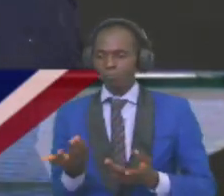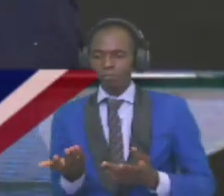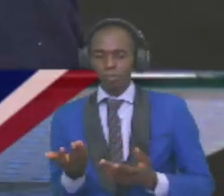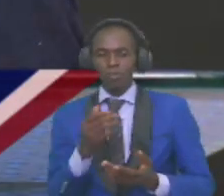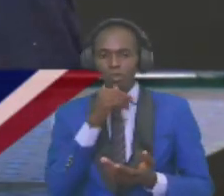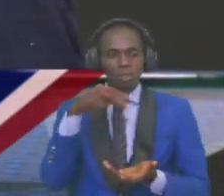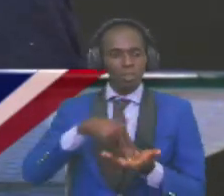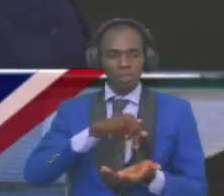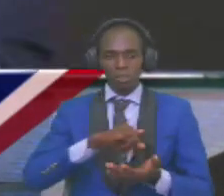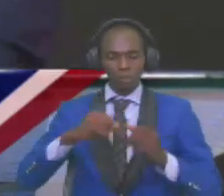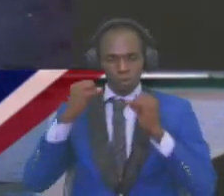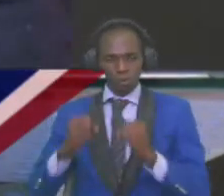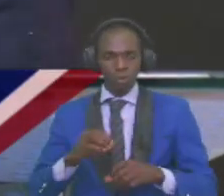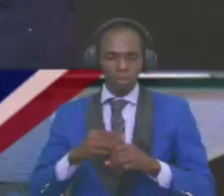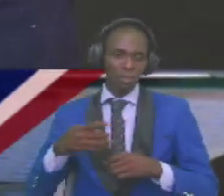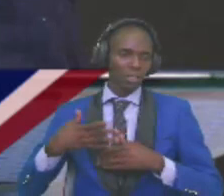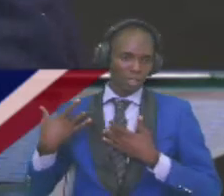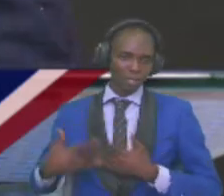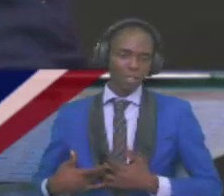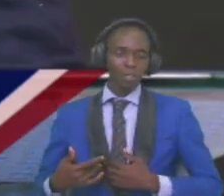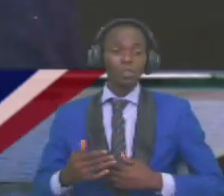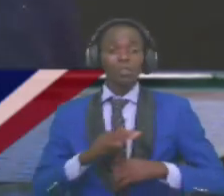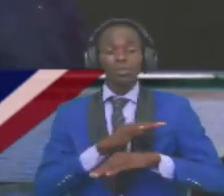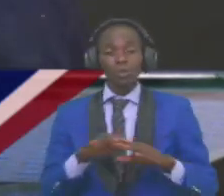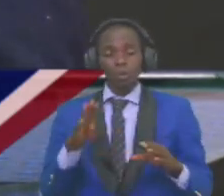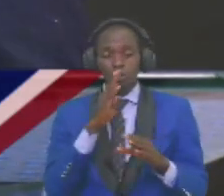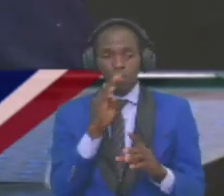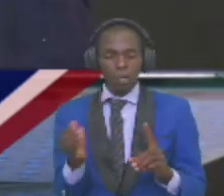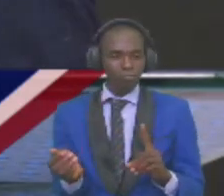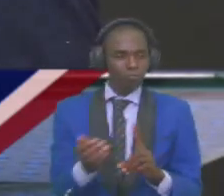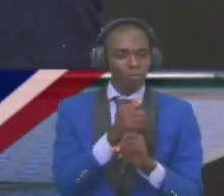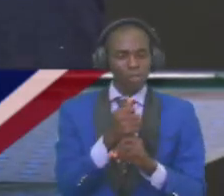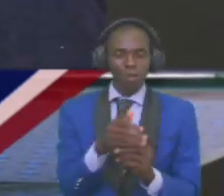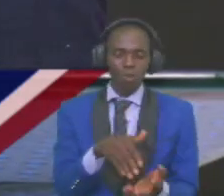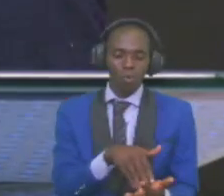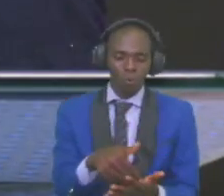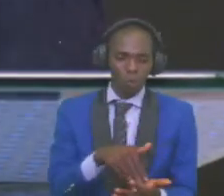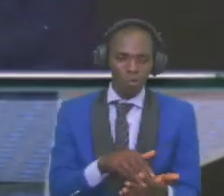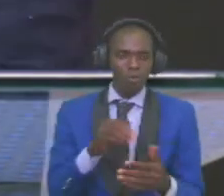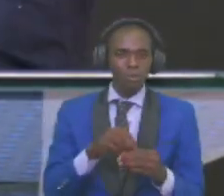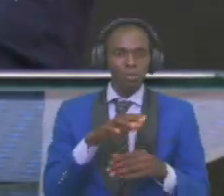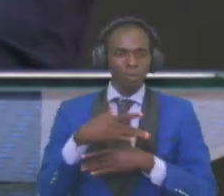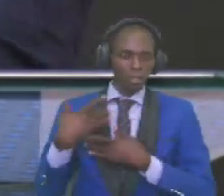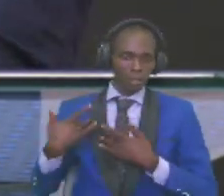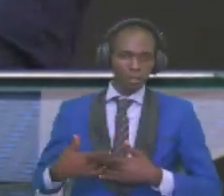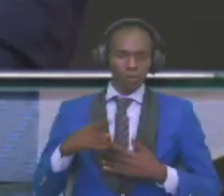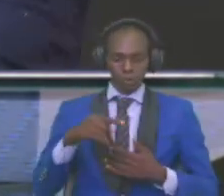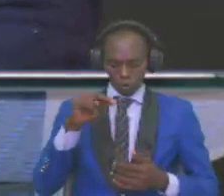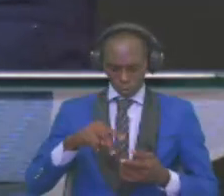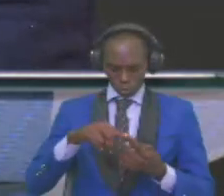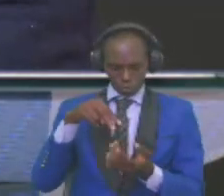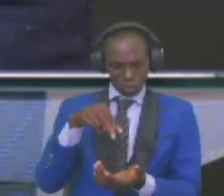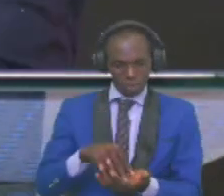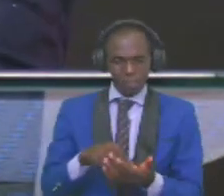être plus au coeur en tremblotant ne jamais être pris est à faible dans le coeur alors